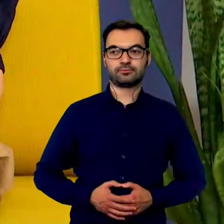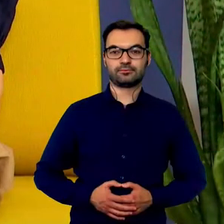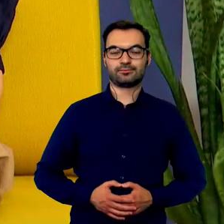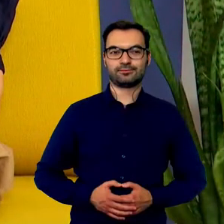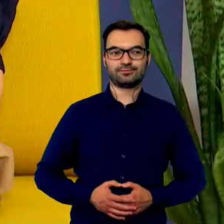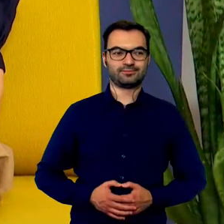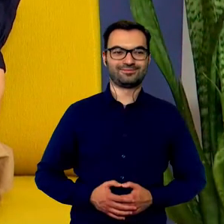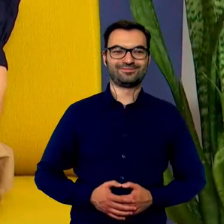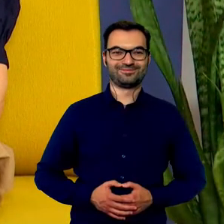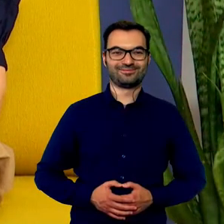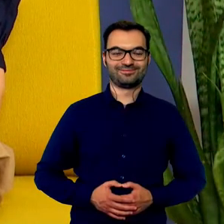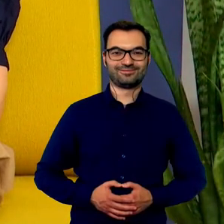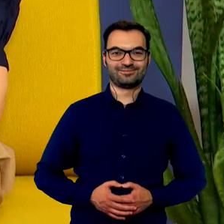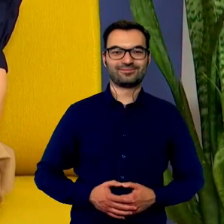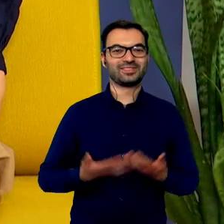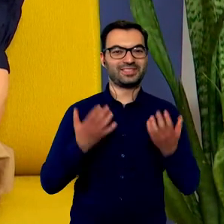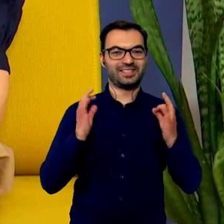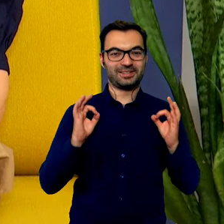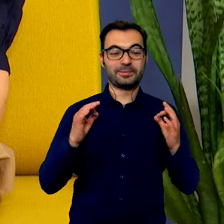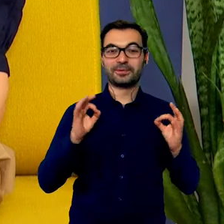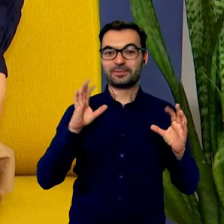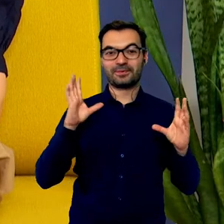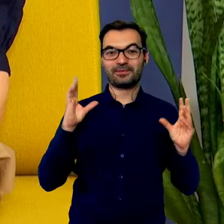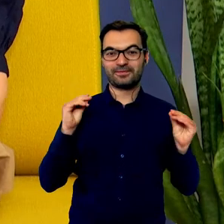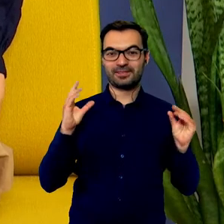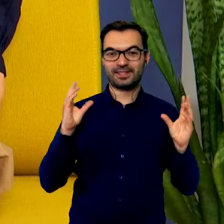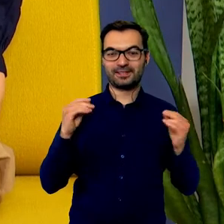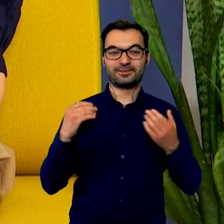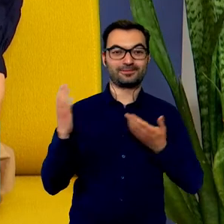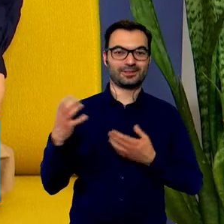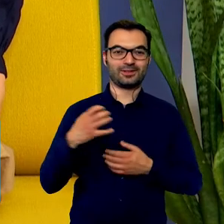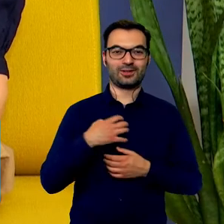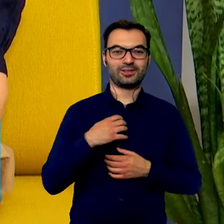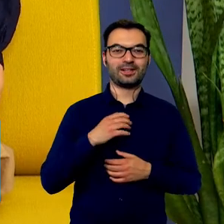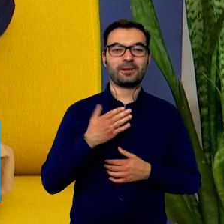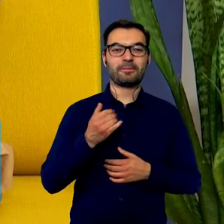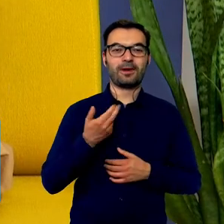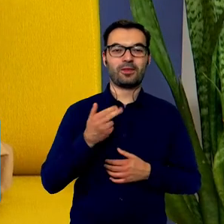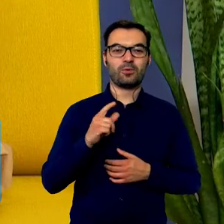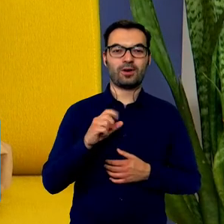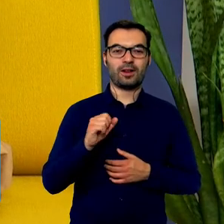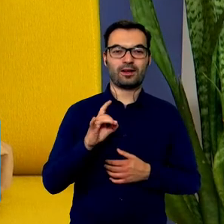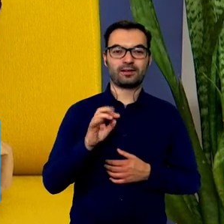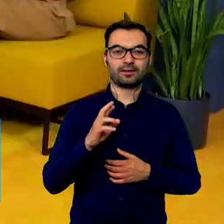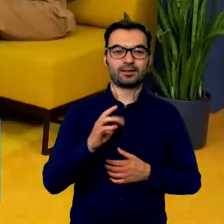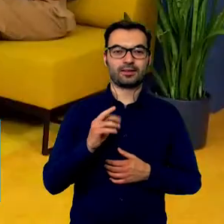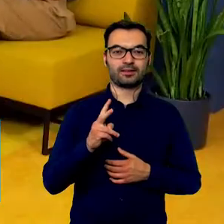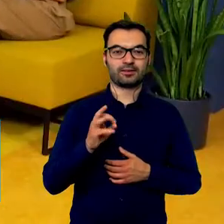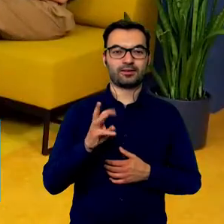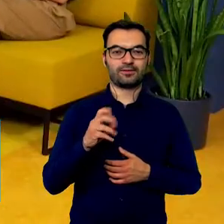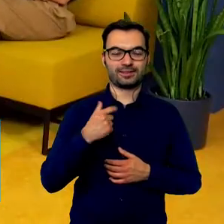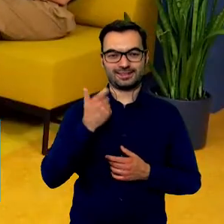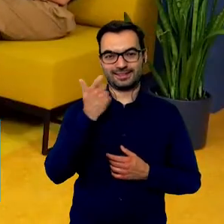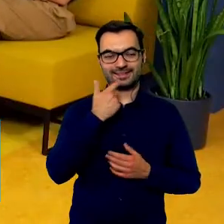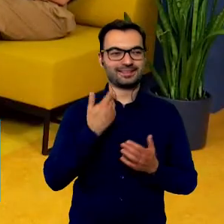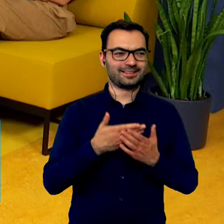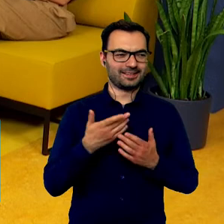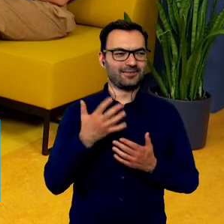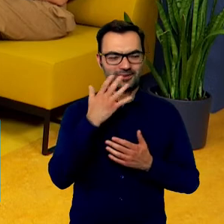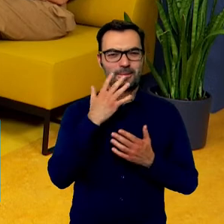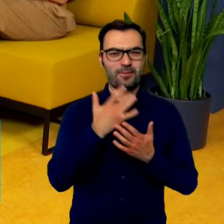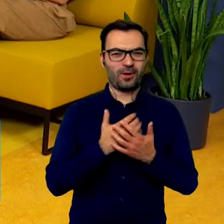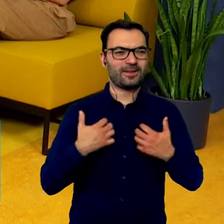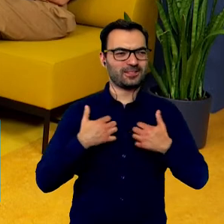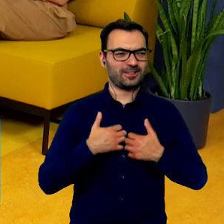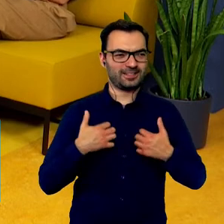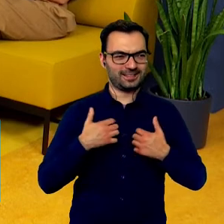zwierzętach. Dokładnie. Dzień dobry i dobry wieczór z naszą gościnią Manuelą Gretkowską. Śmiejemy się, że trochę wyglądamy jak w programie o zwierzętach.